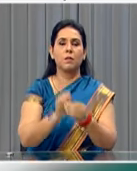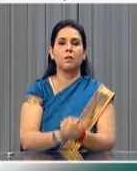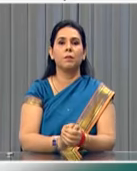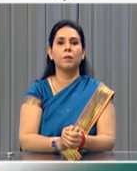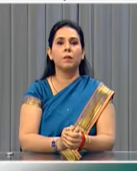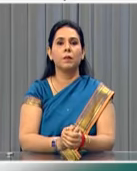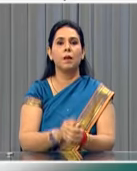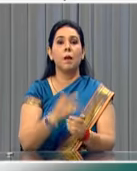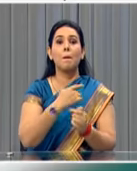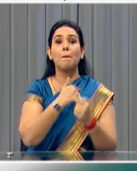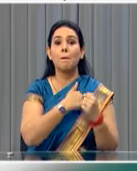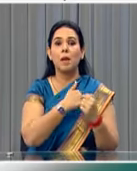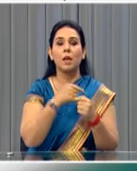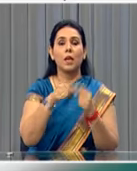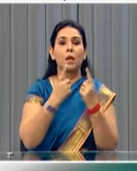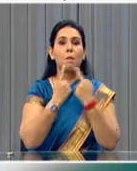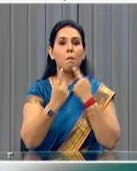चाहे मन की बात हो,